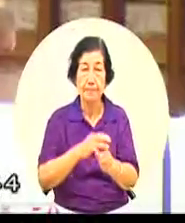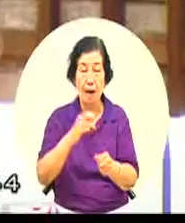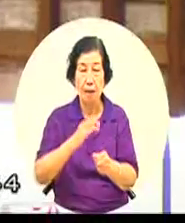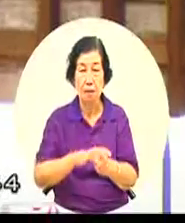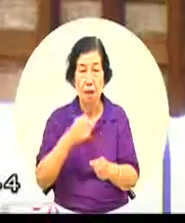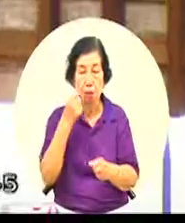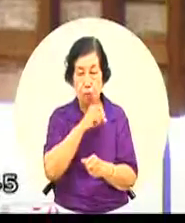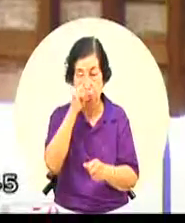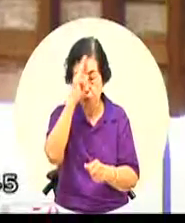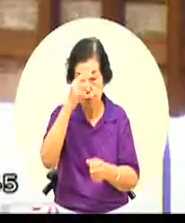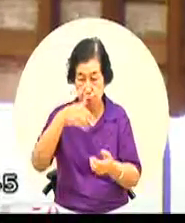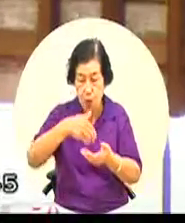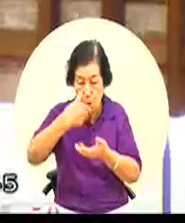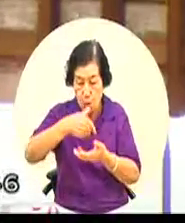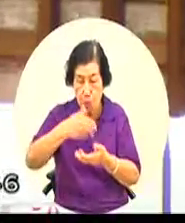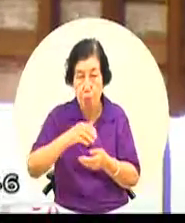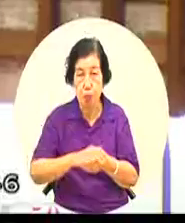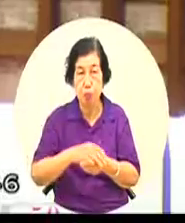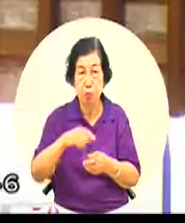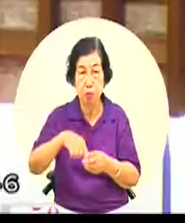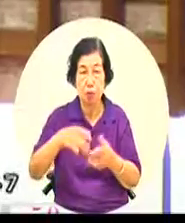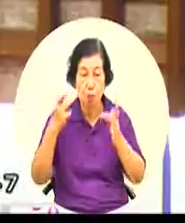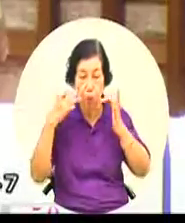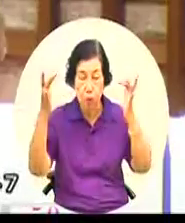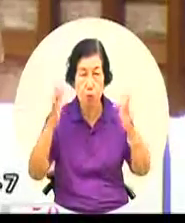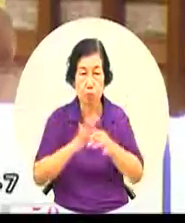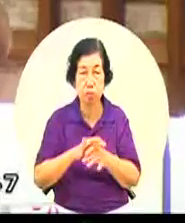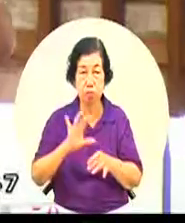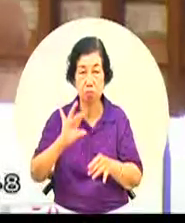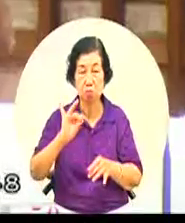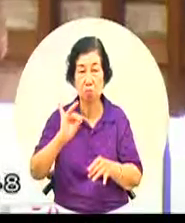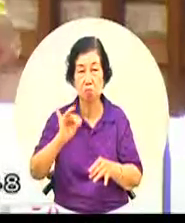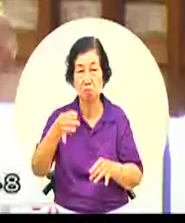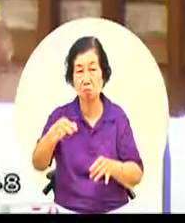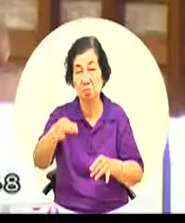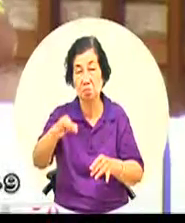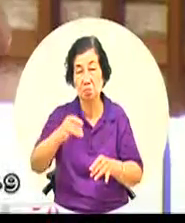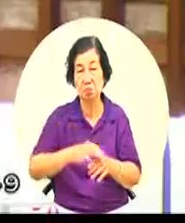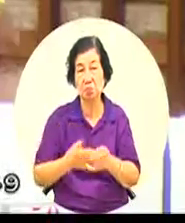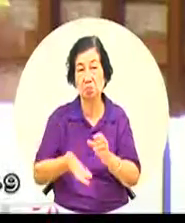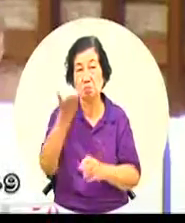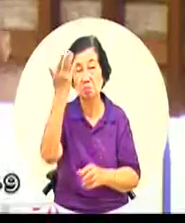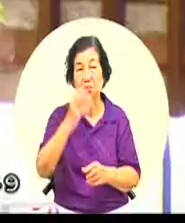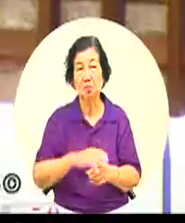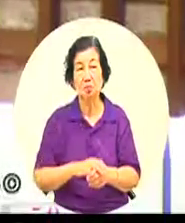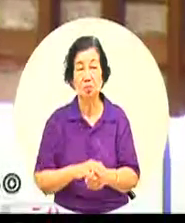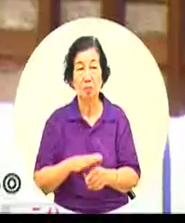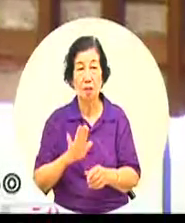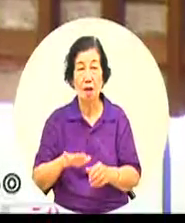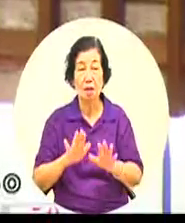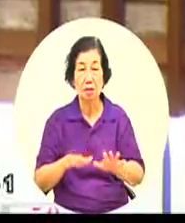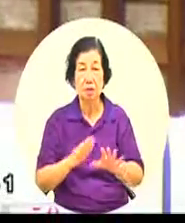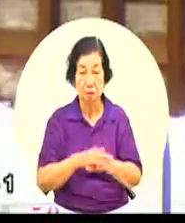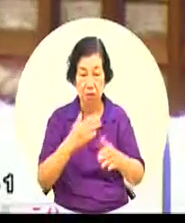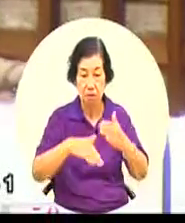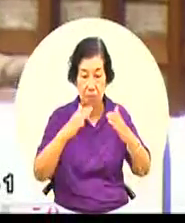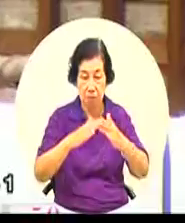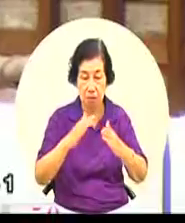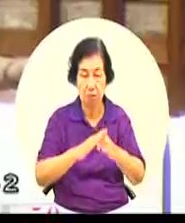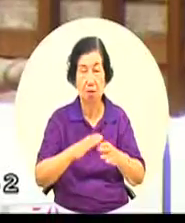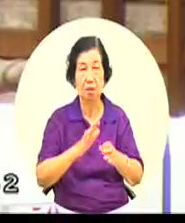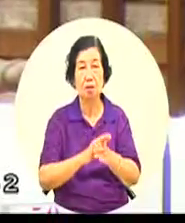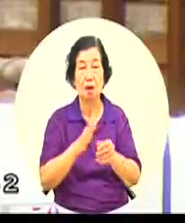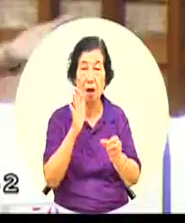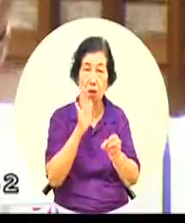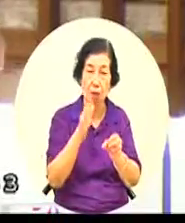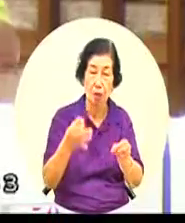哈，而且讲一杯那个菜几百块诶，哈啊，因为你的营养补助都有一定的那个金额嘛，哈，啊不足的